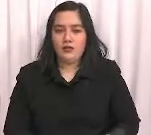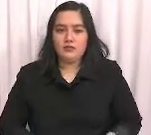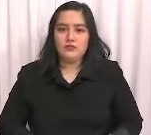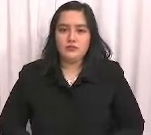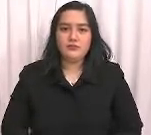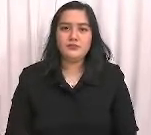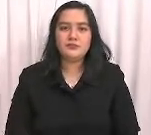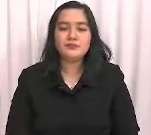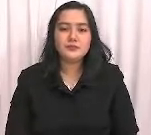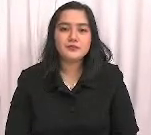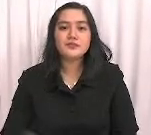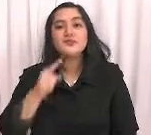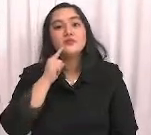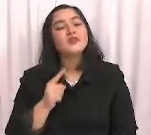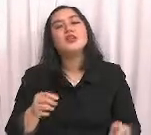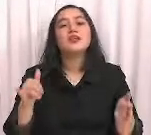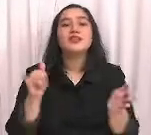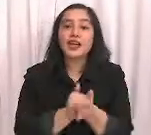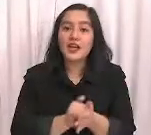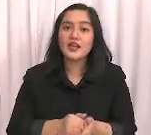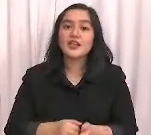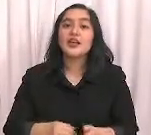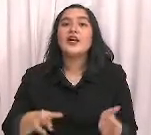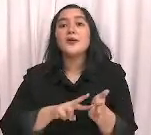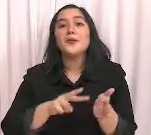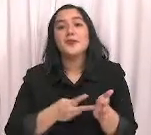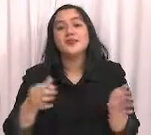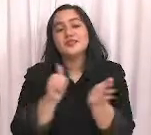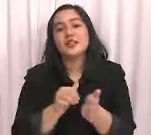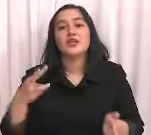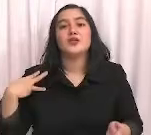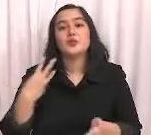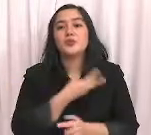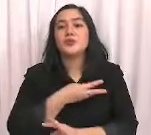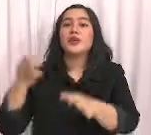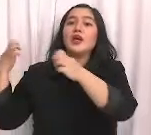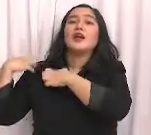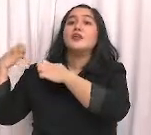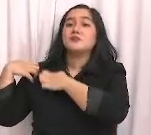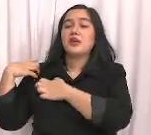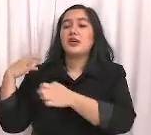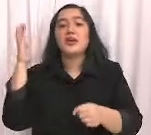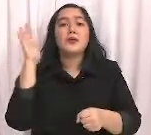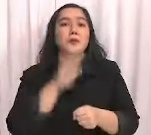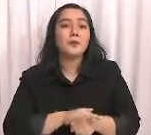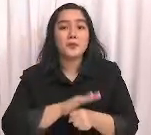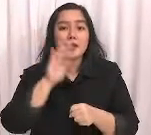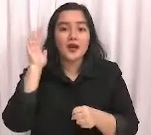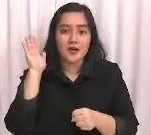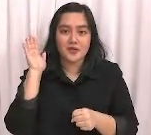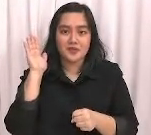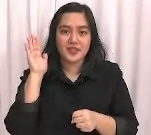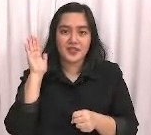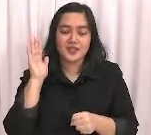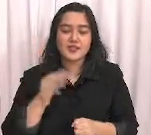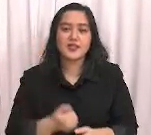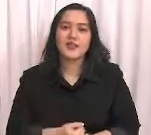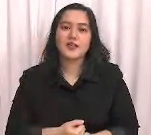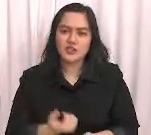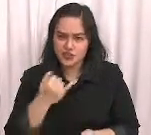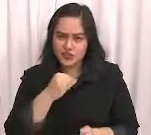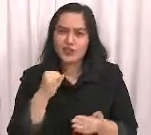a promise, yeah. Nag-i-expect ka. So hindi po ito maganda, mga kapatid. Kaya nga, mga kapatid,